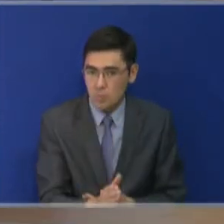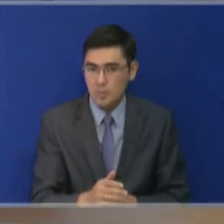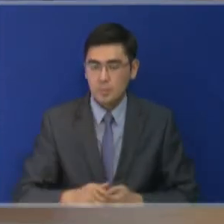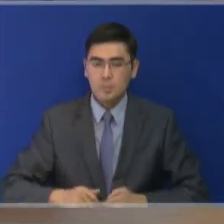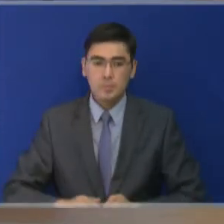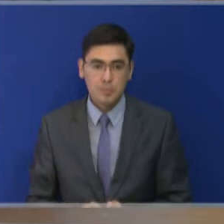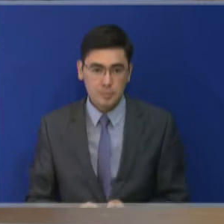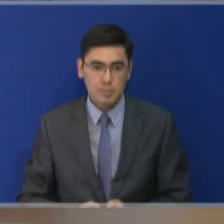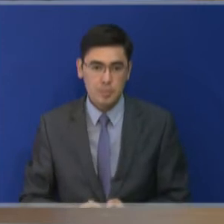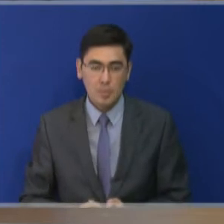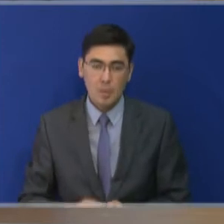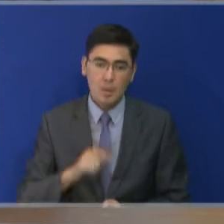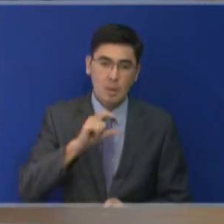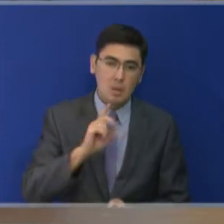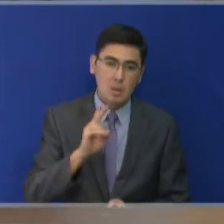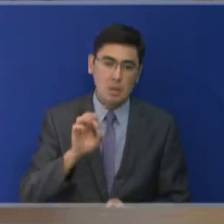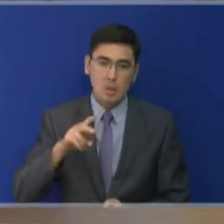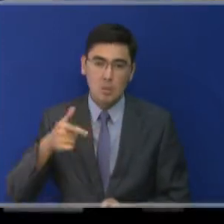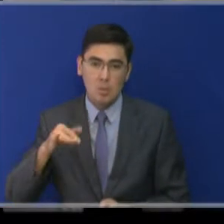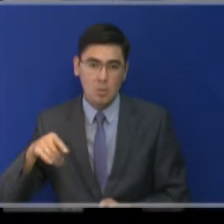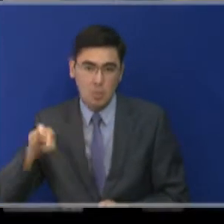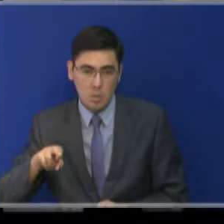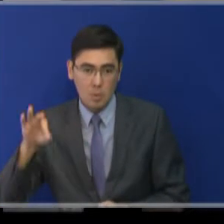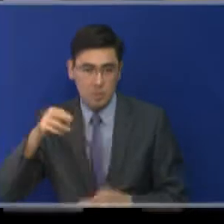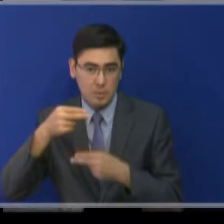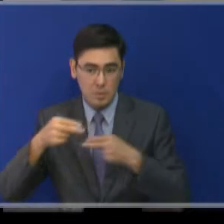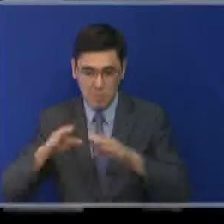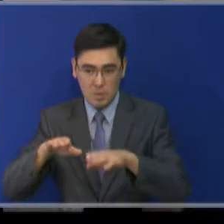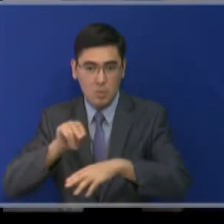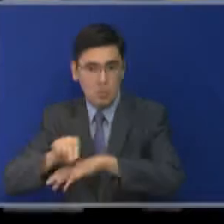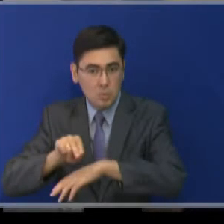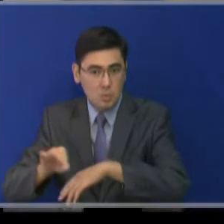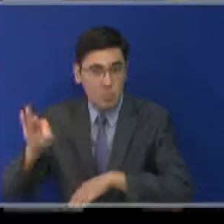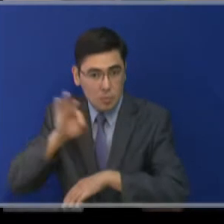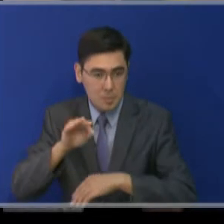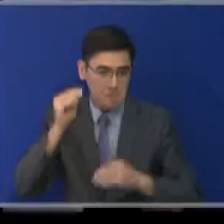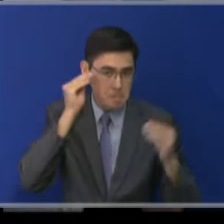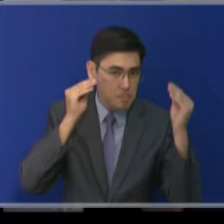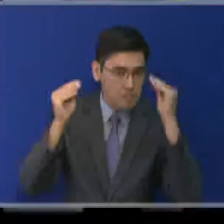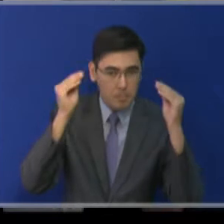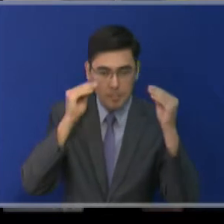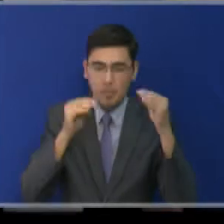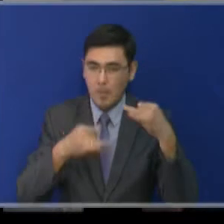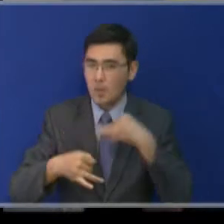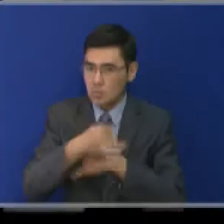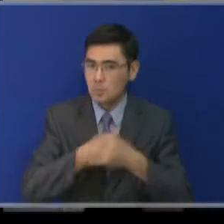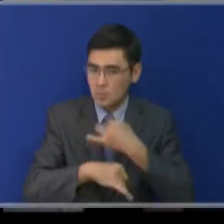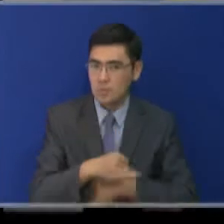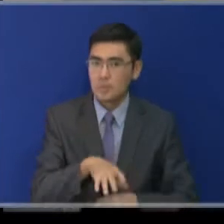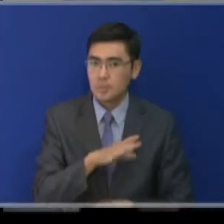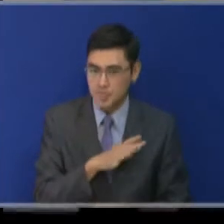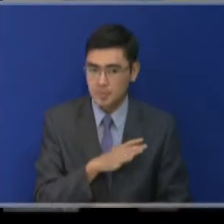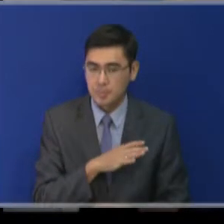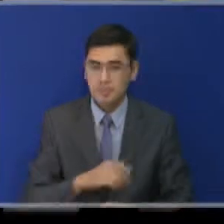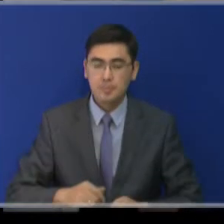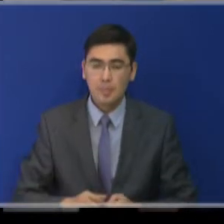жұмысқа баулу және экологиялық тәрбие білім беру мәселесіне ерекше көңіл бөлу қажеттігі айтылды. Бұл ретте құзырлы министрліктің тапсырмасына